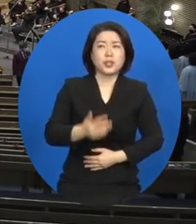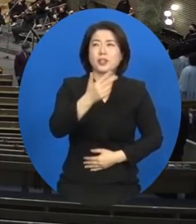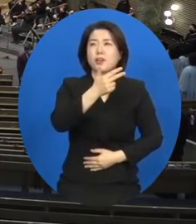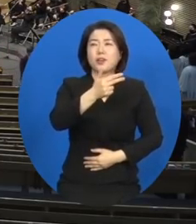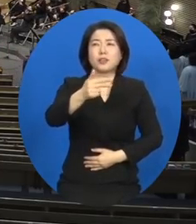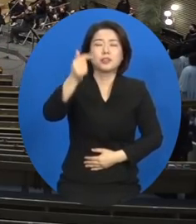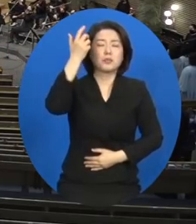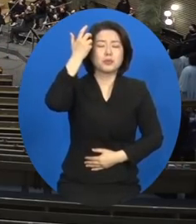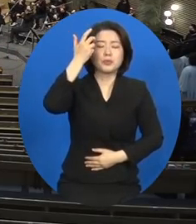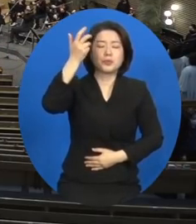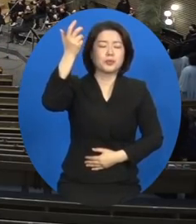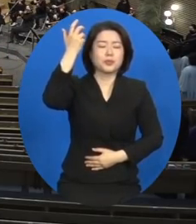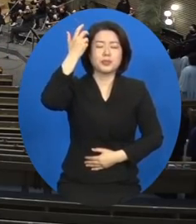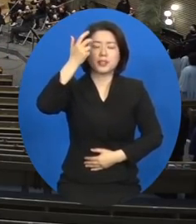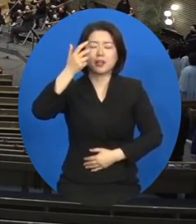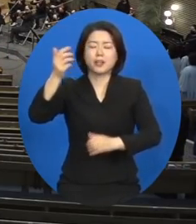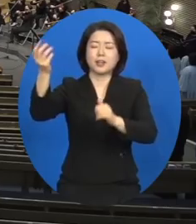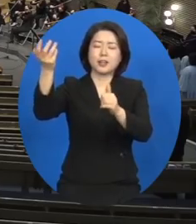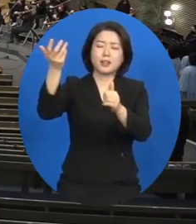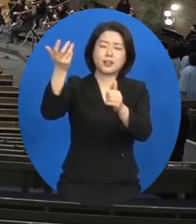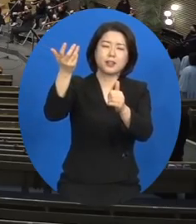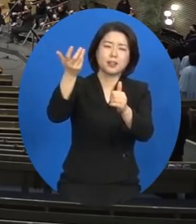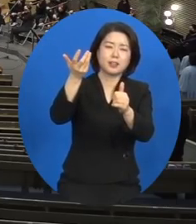주의 영을 부사